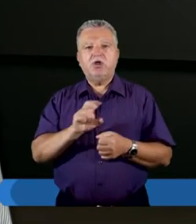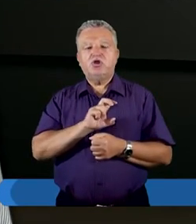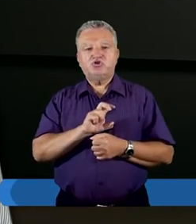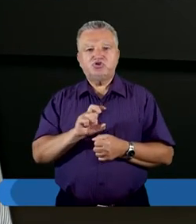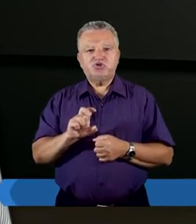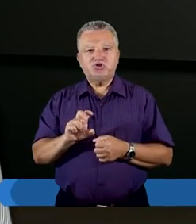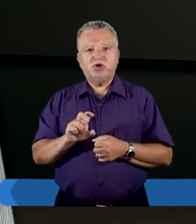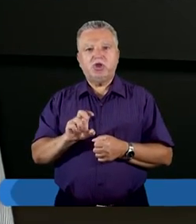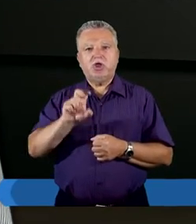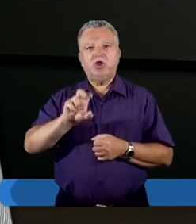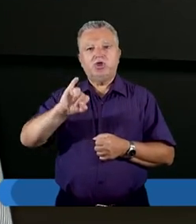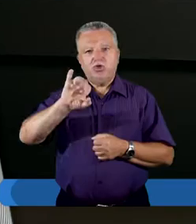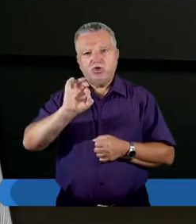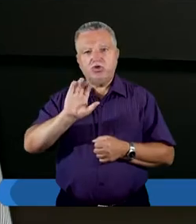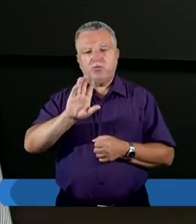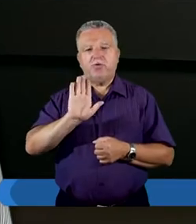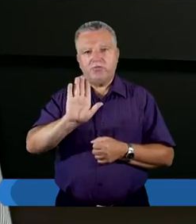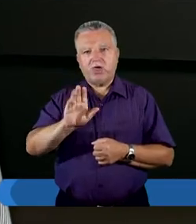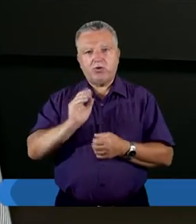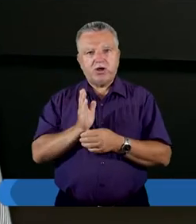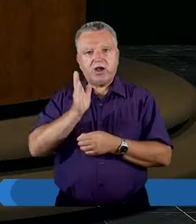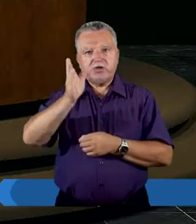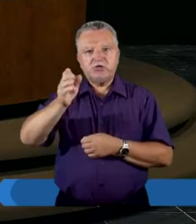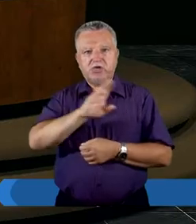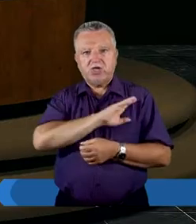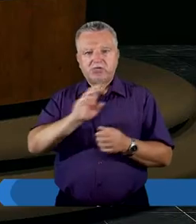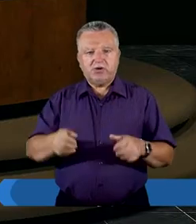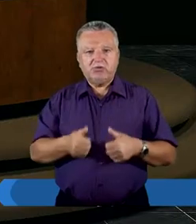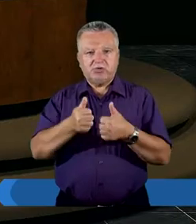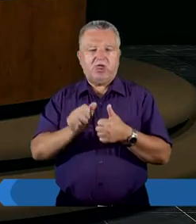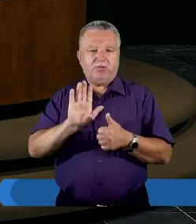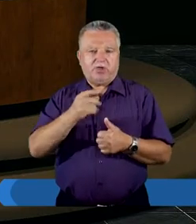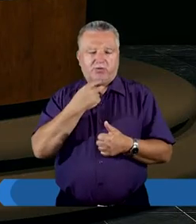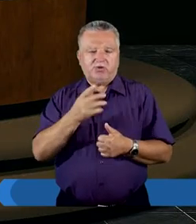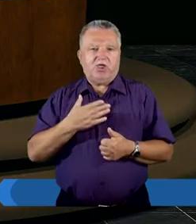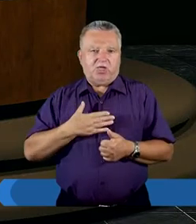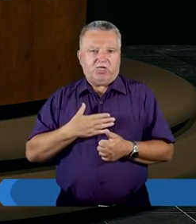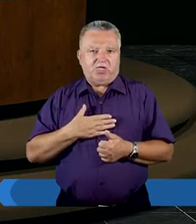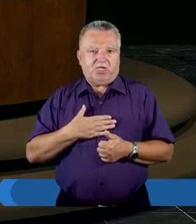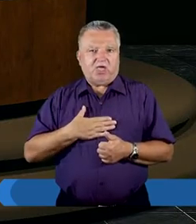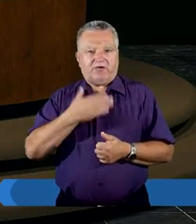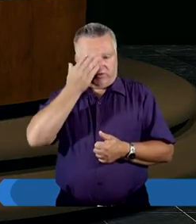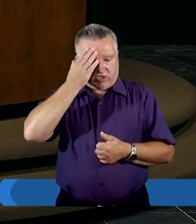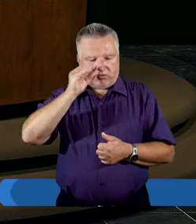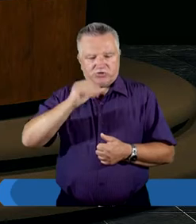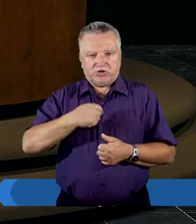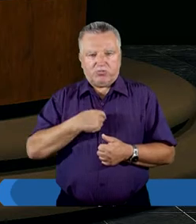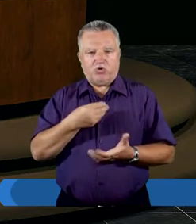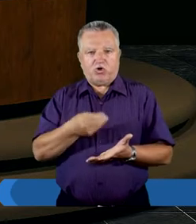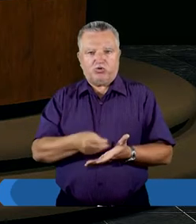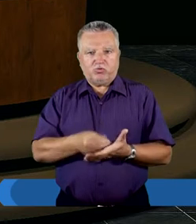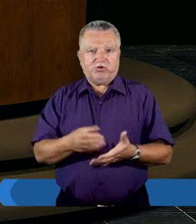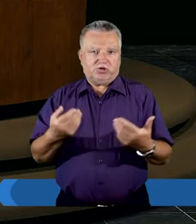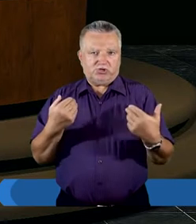Czy Hiob miał nadzieję zmartwychwstania? Na pewno miał, bo powiedział: ja wiem, że mój